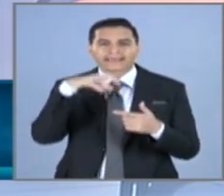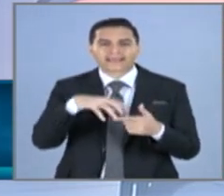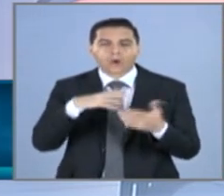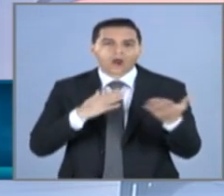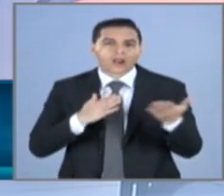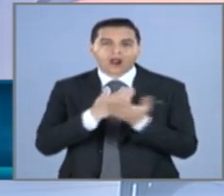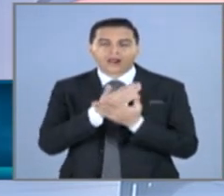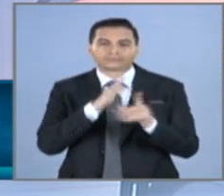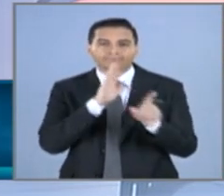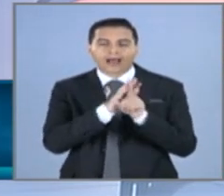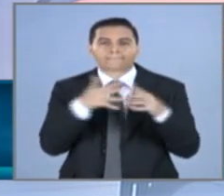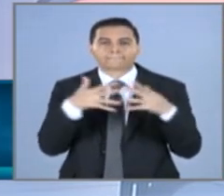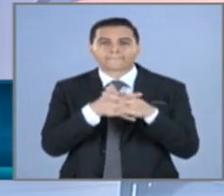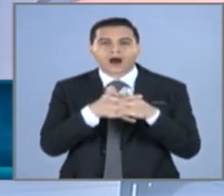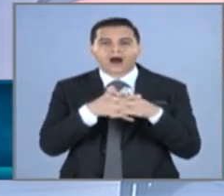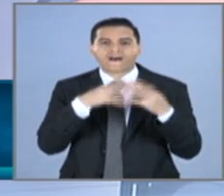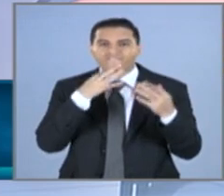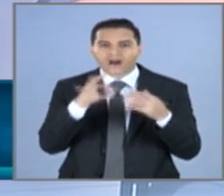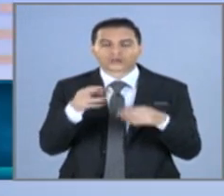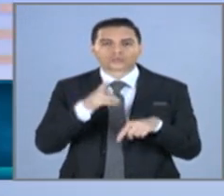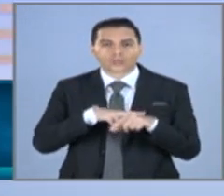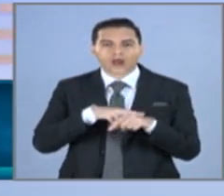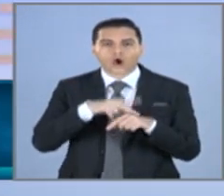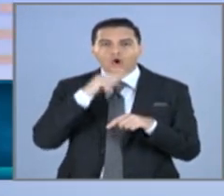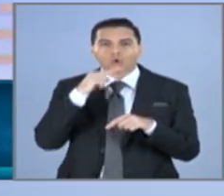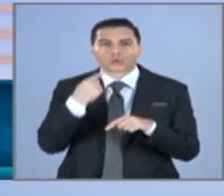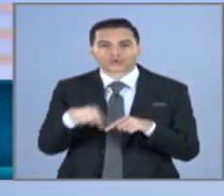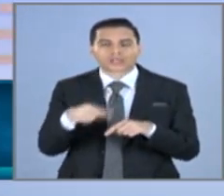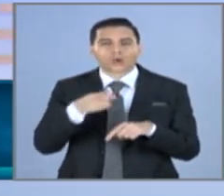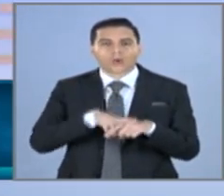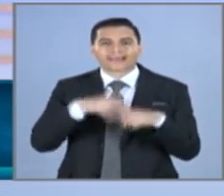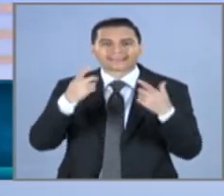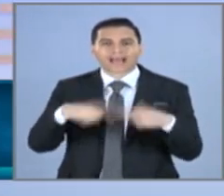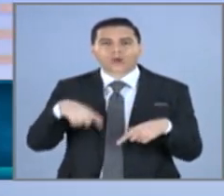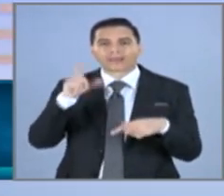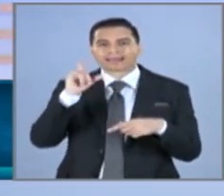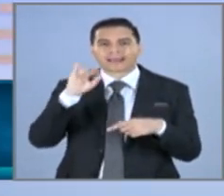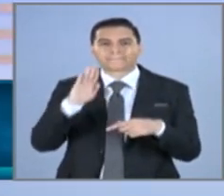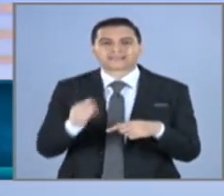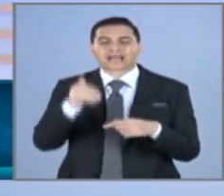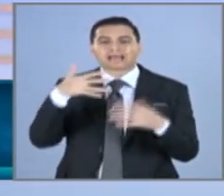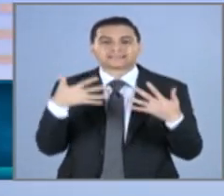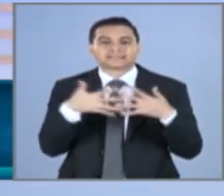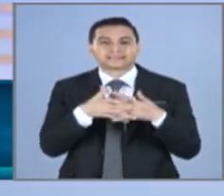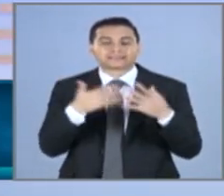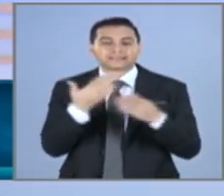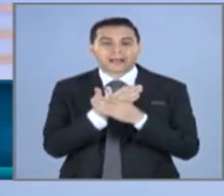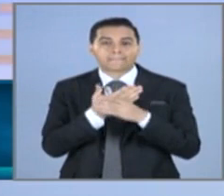حربت مع فرنسا والنمسا وروسيا ضد بريطانيا